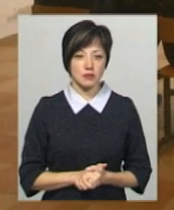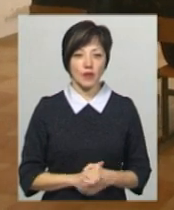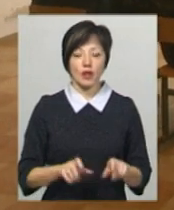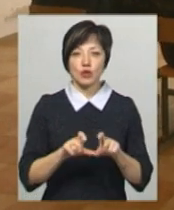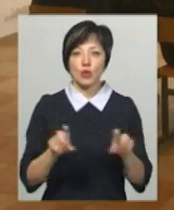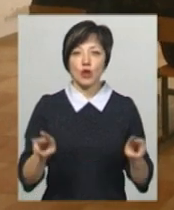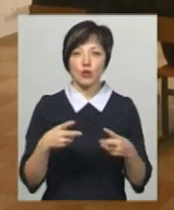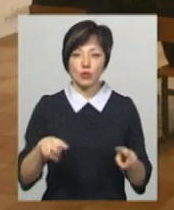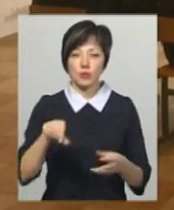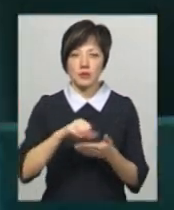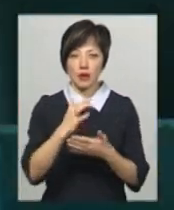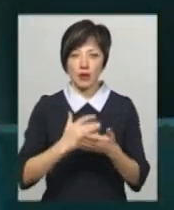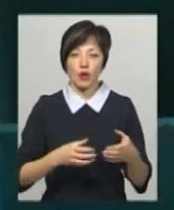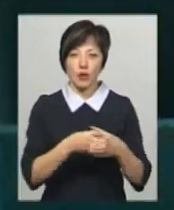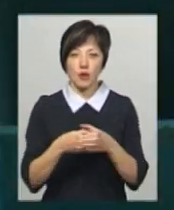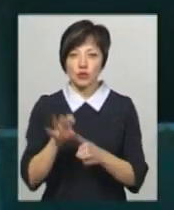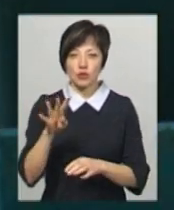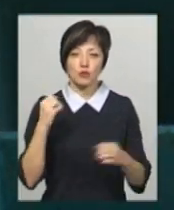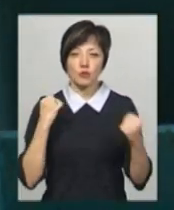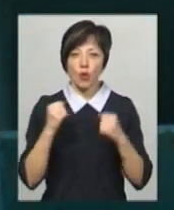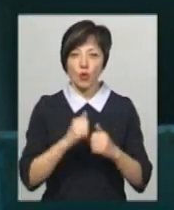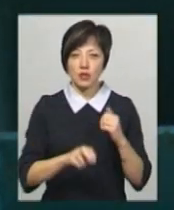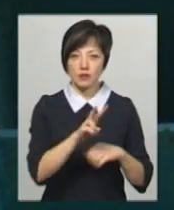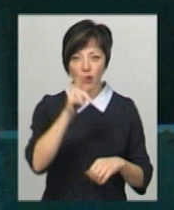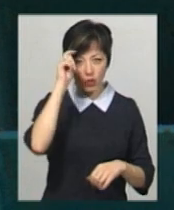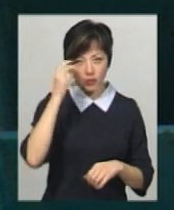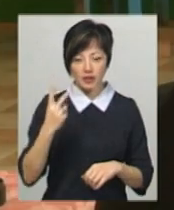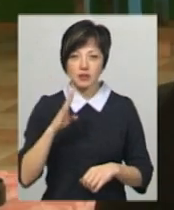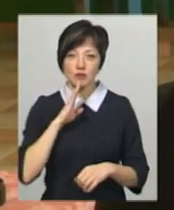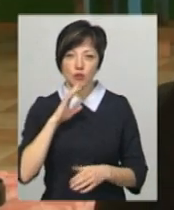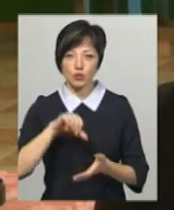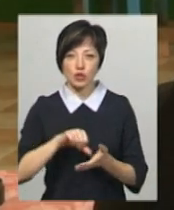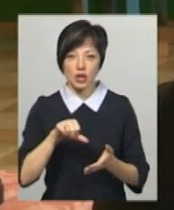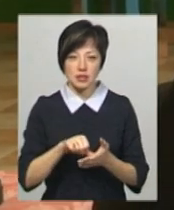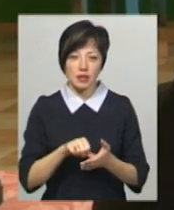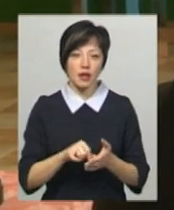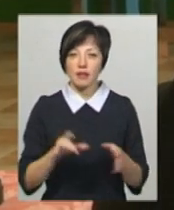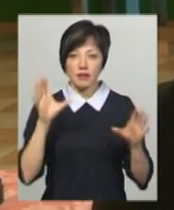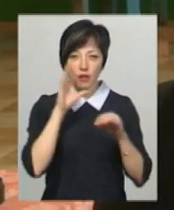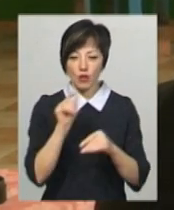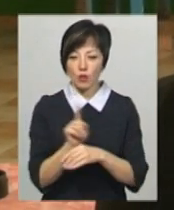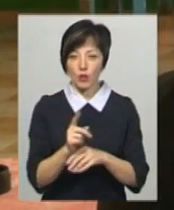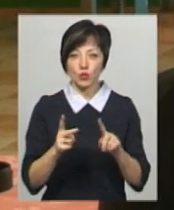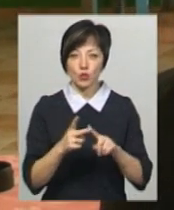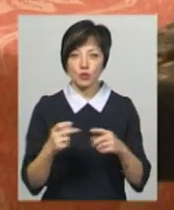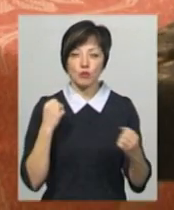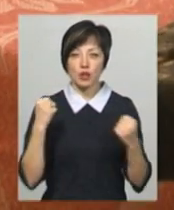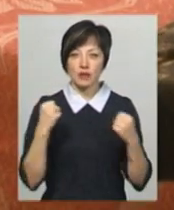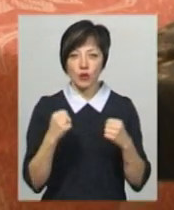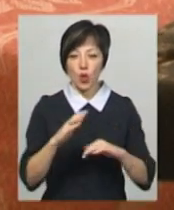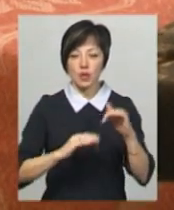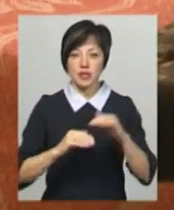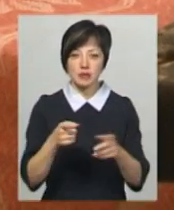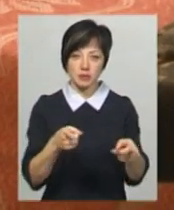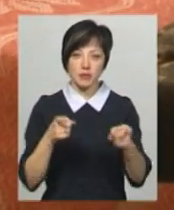Школи і клуби представляли команди з 4 спортсменів. У кожній – 2 хлопці та 2 дівчини. Учасники, які не досягли нормативу 2-го спортивного розряду, стріляють